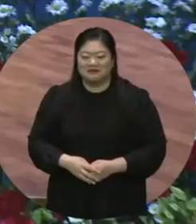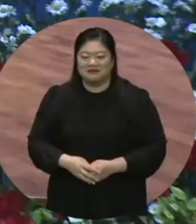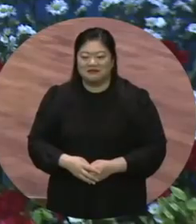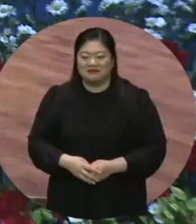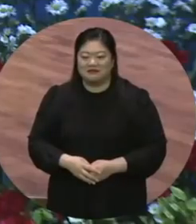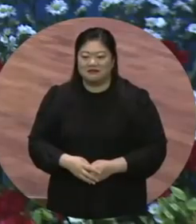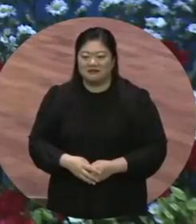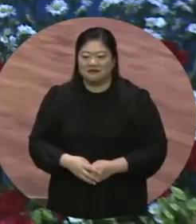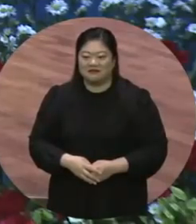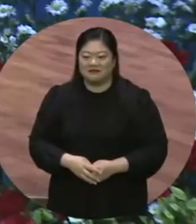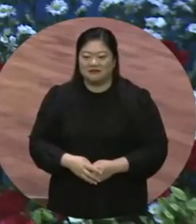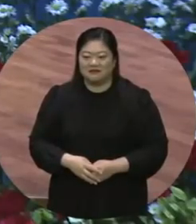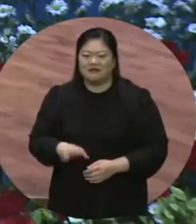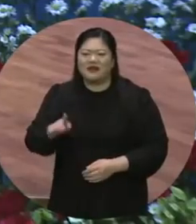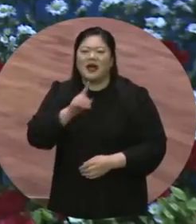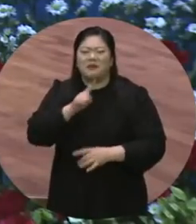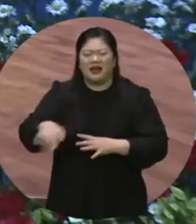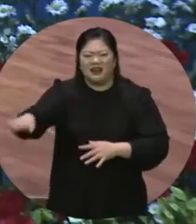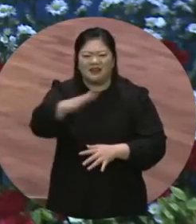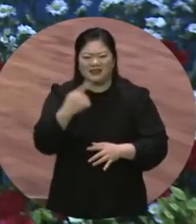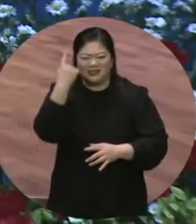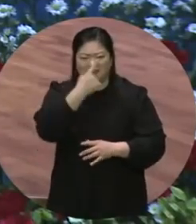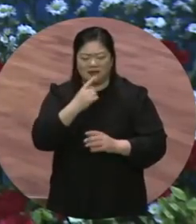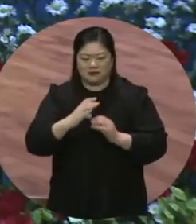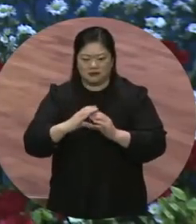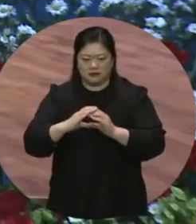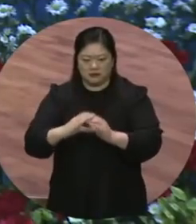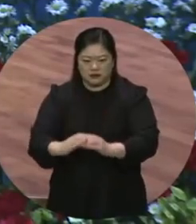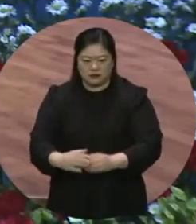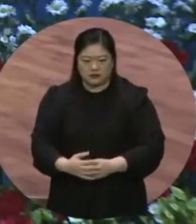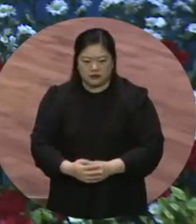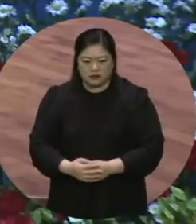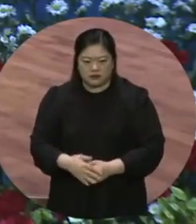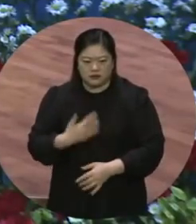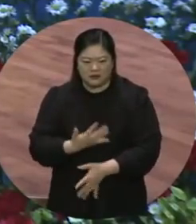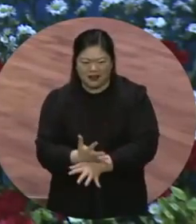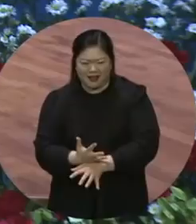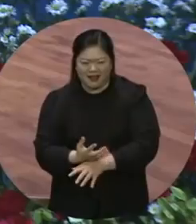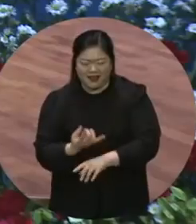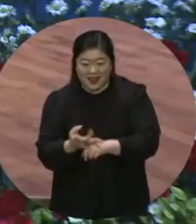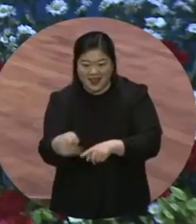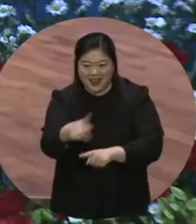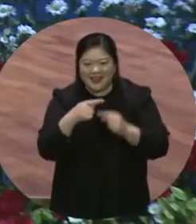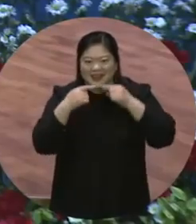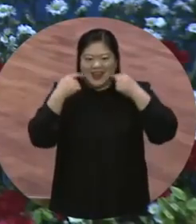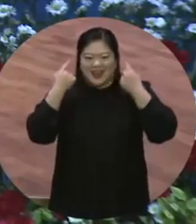기쁨으로 예배드리자는 차원으로 예배를 한 들어봤습니다.